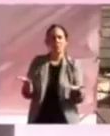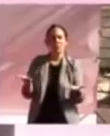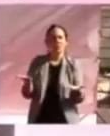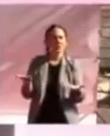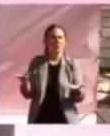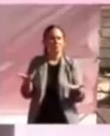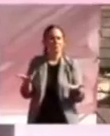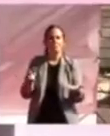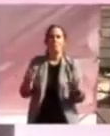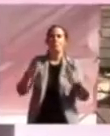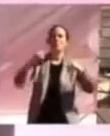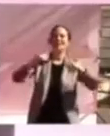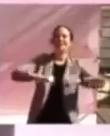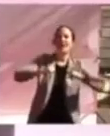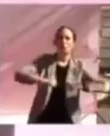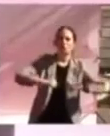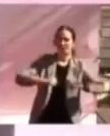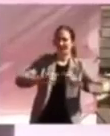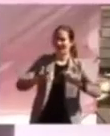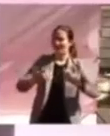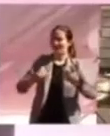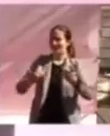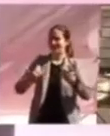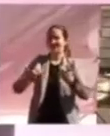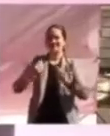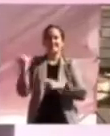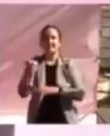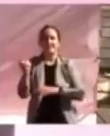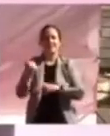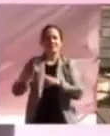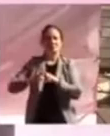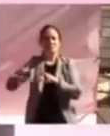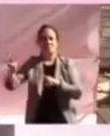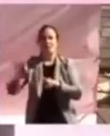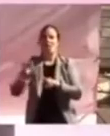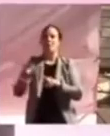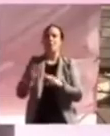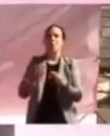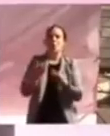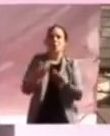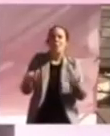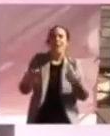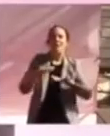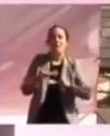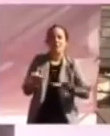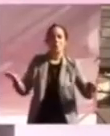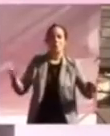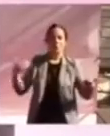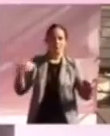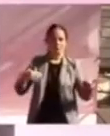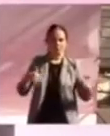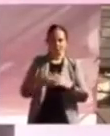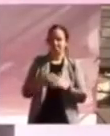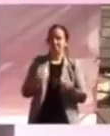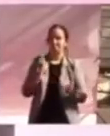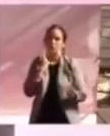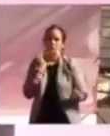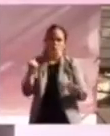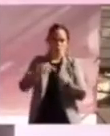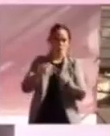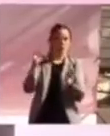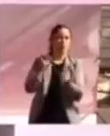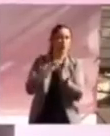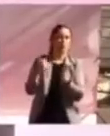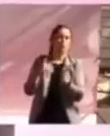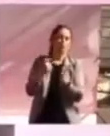sono un bene pubblico fondamentale qual è la verità torno al punto per me decisivo e per molti anni